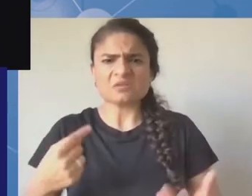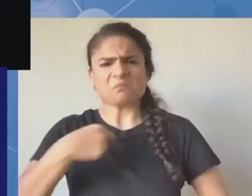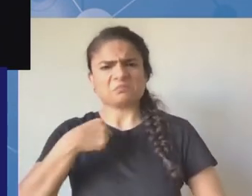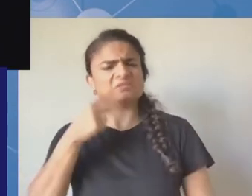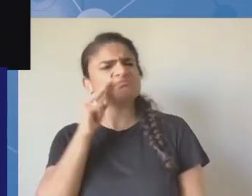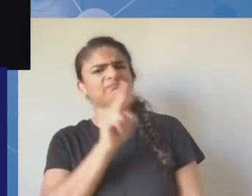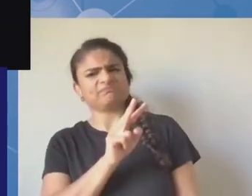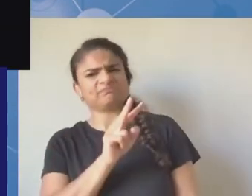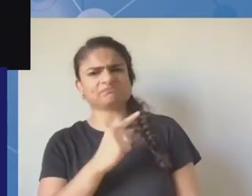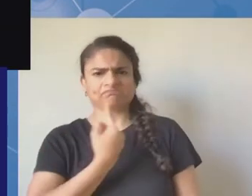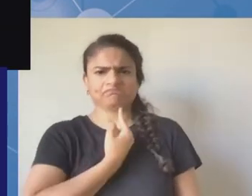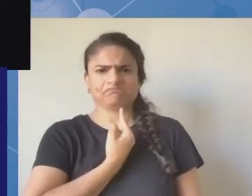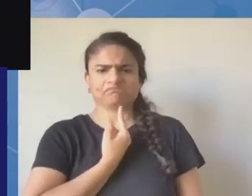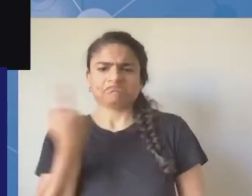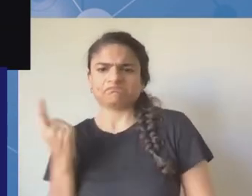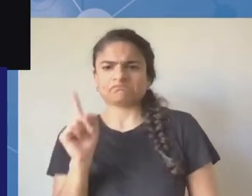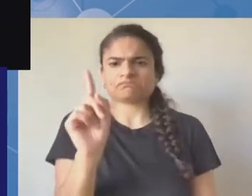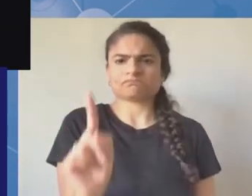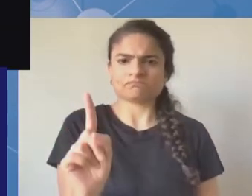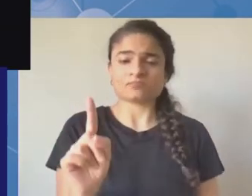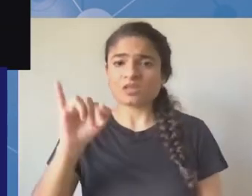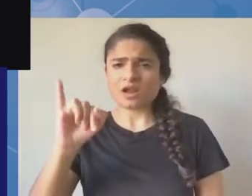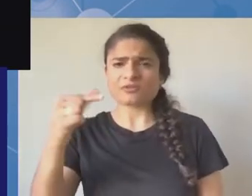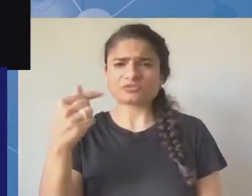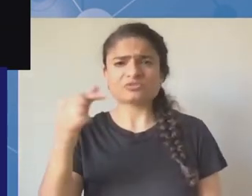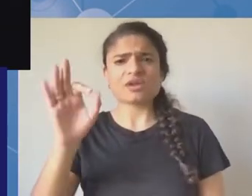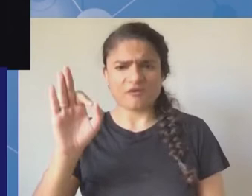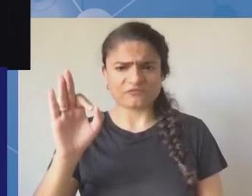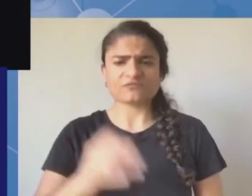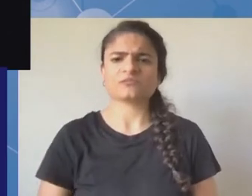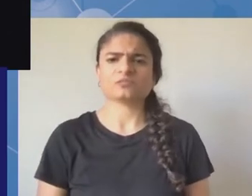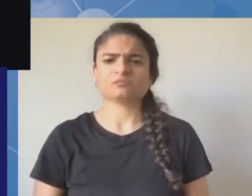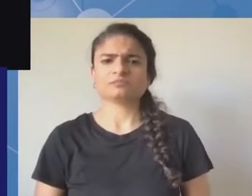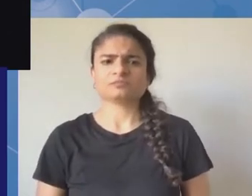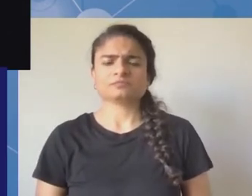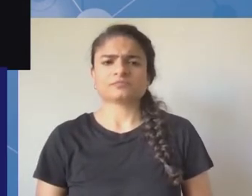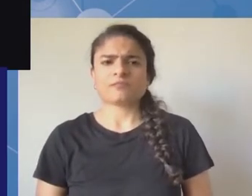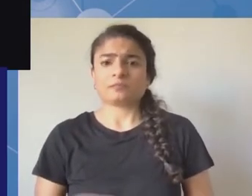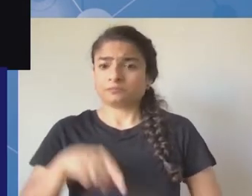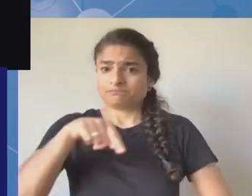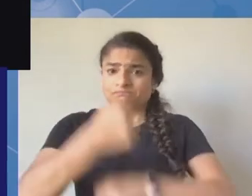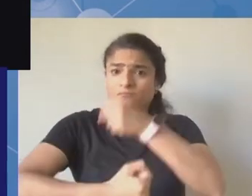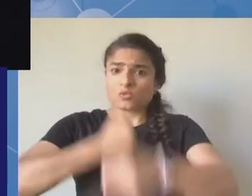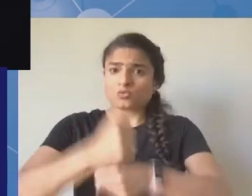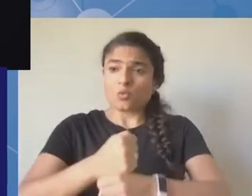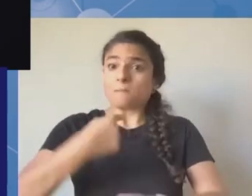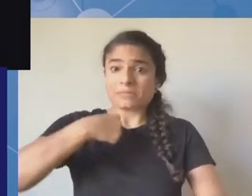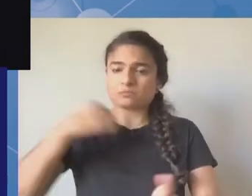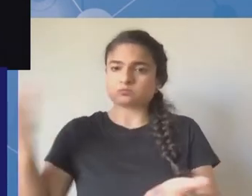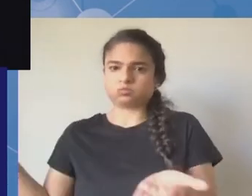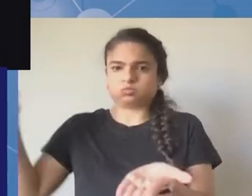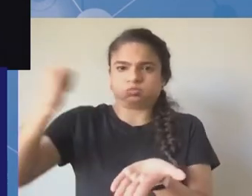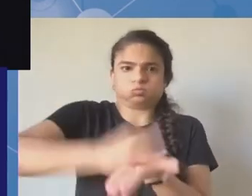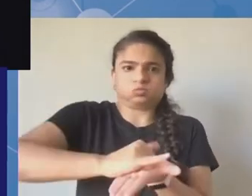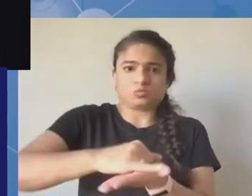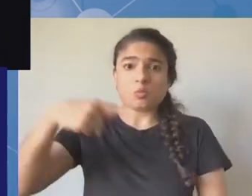أنني شاركت في هذه القمة، قمة الأي جي إف في هذه السنة، وأشكر